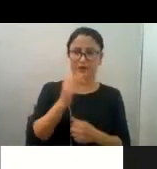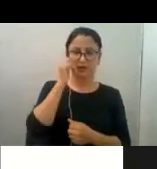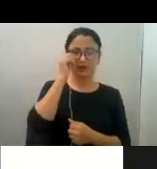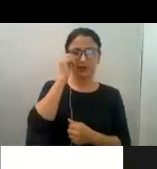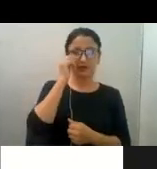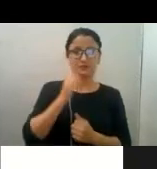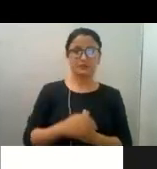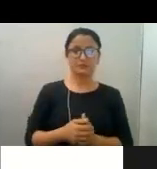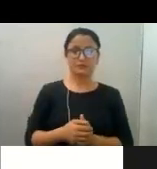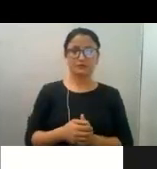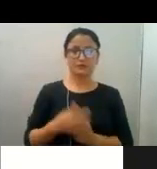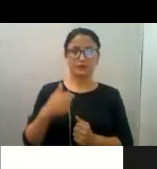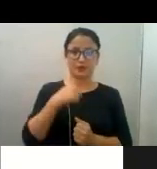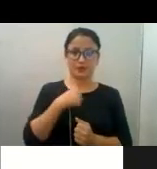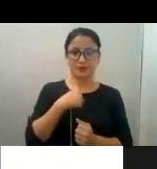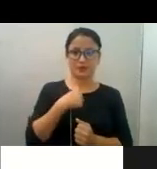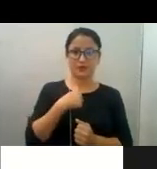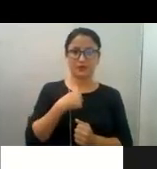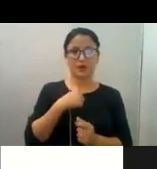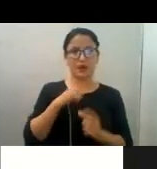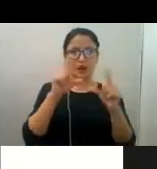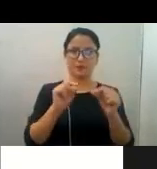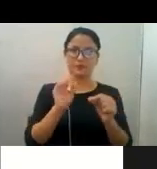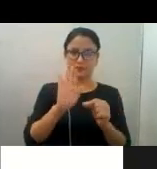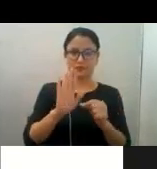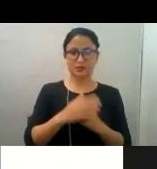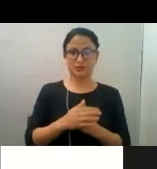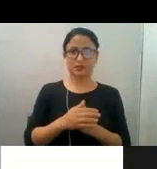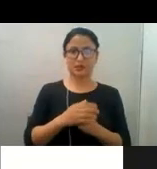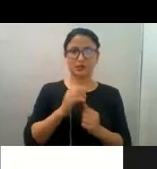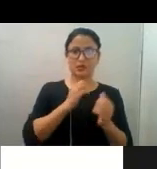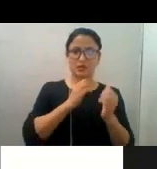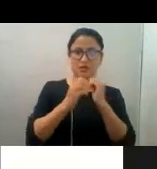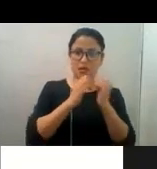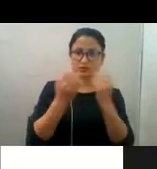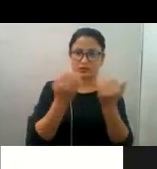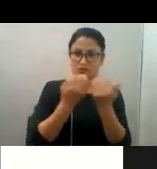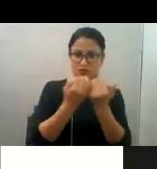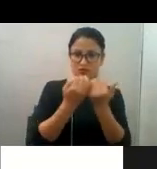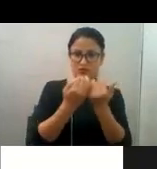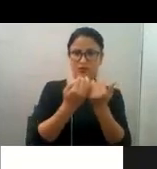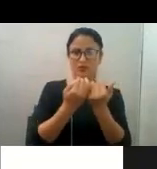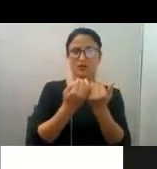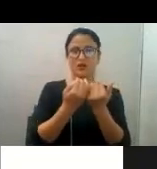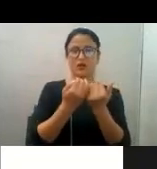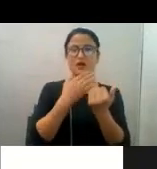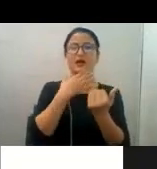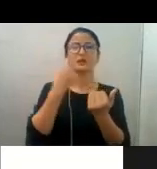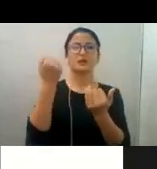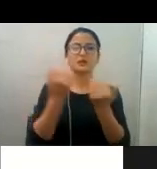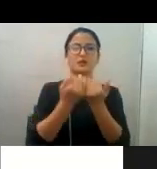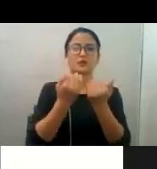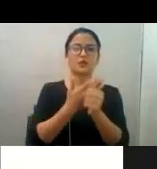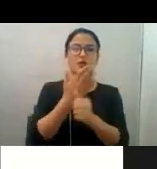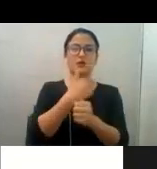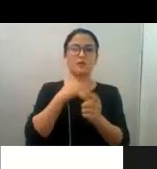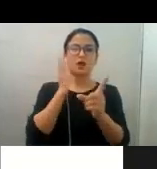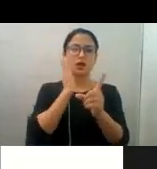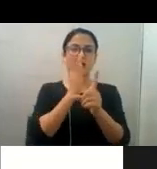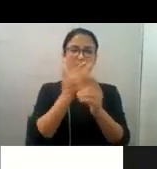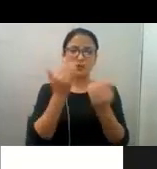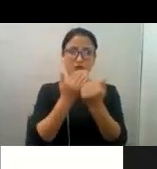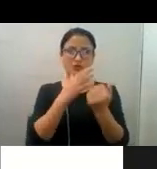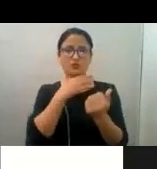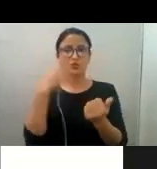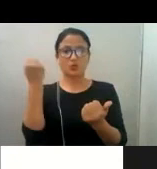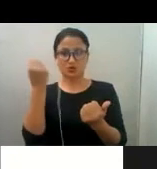अब हाम्रोमा चाहिँ अति आवश्यक छ काउन्सिलिङको लागि पनि यहाँ कति चाहिँ आत्महत्या गर्नु अगाडि चाहिँ बरुमा कारवाही गरेर म छु भने